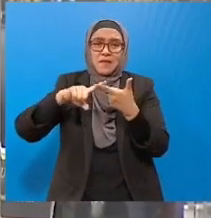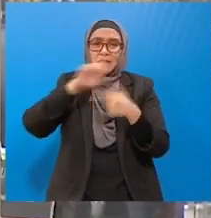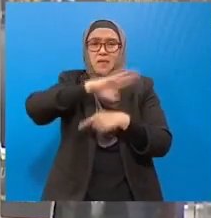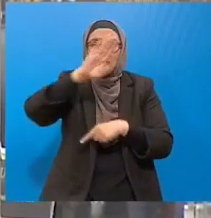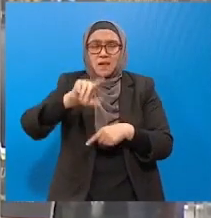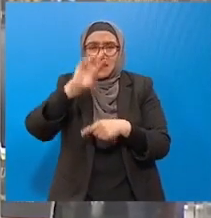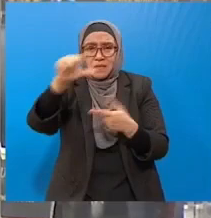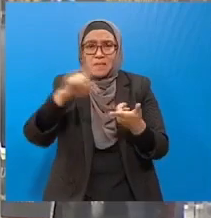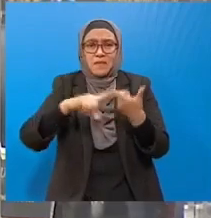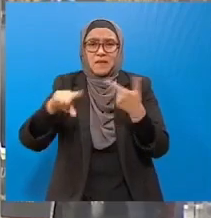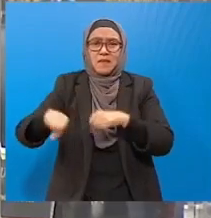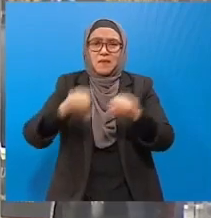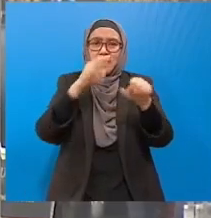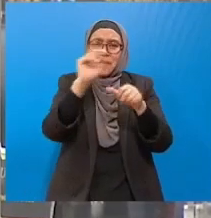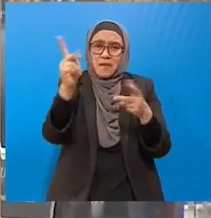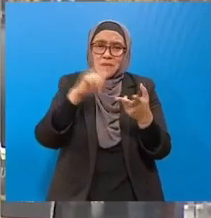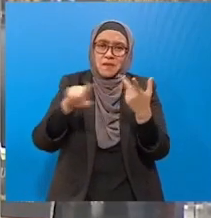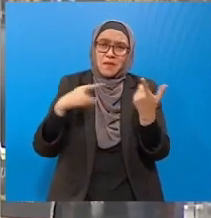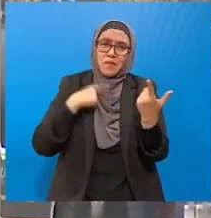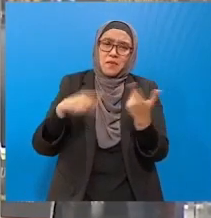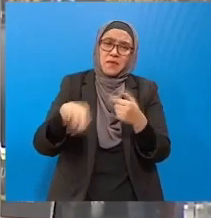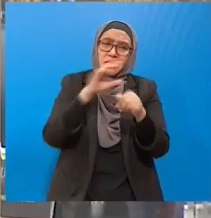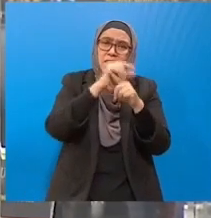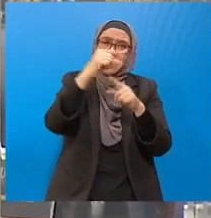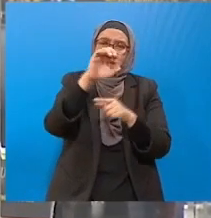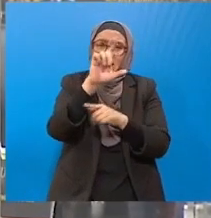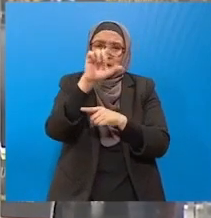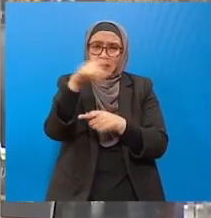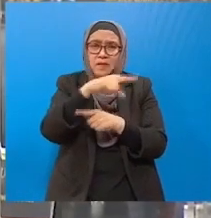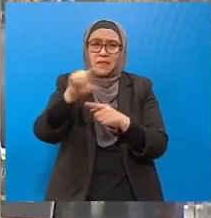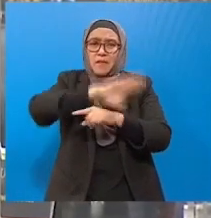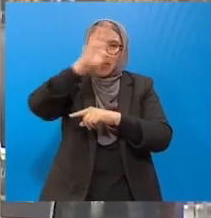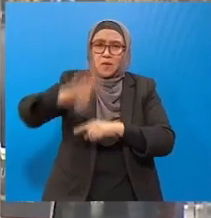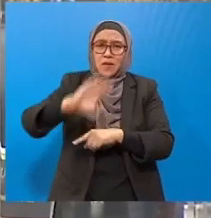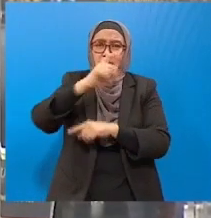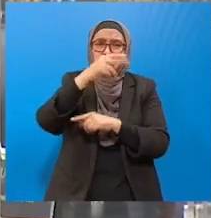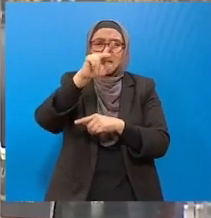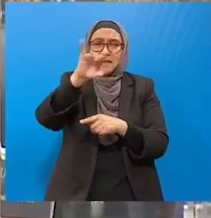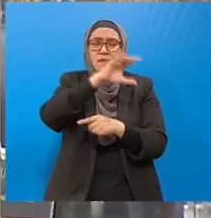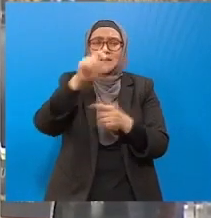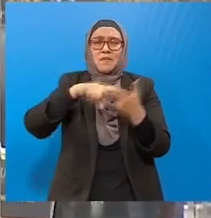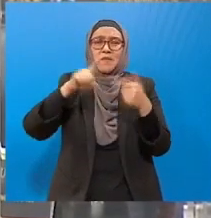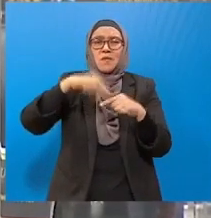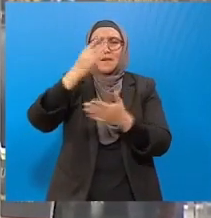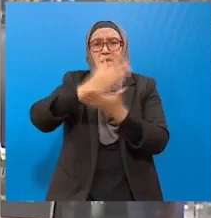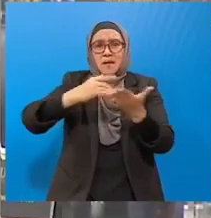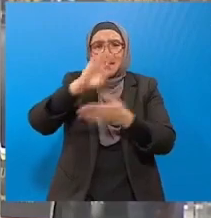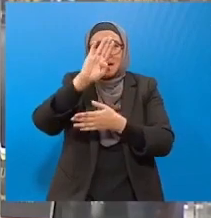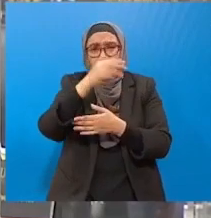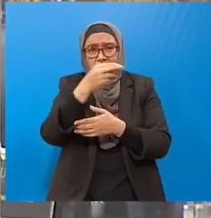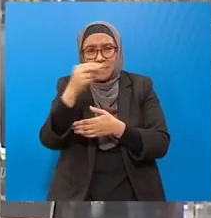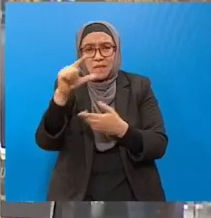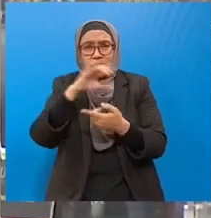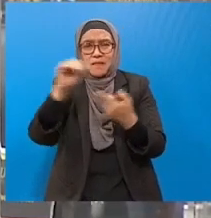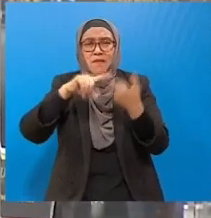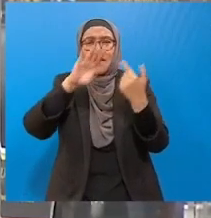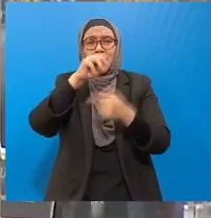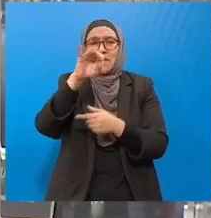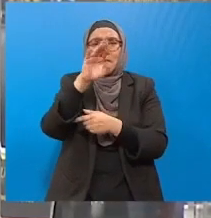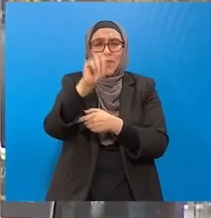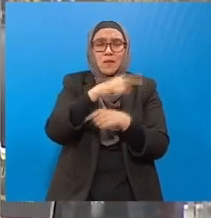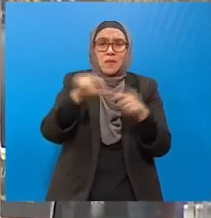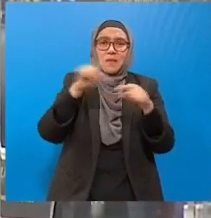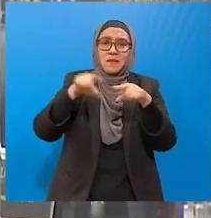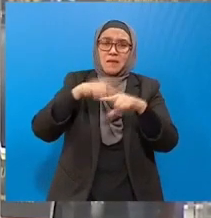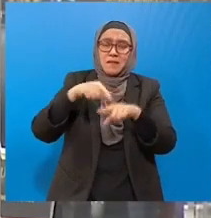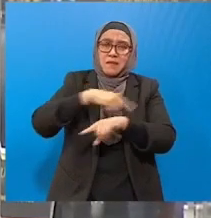40 mana meal pasir abad ujung gila Bukit tinggal tambah Renault Boyong bahagia mampu auduri 2 senyum paling